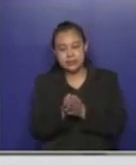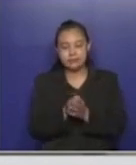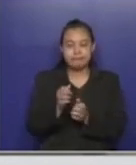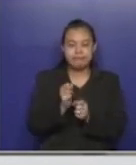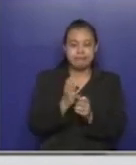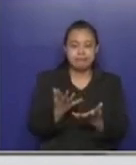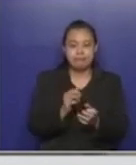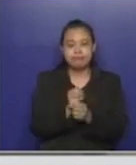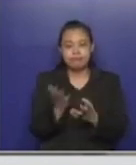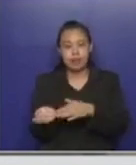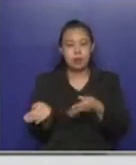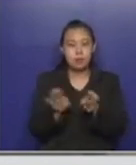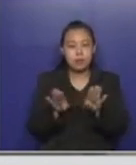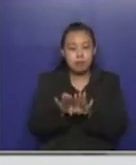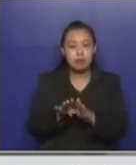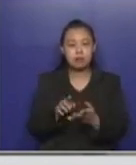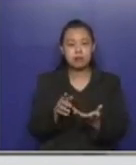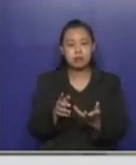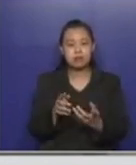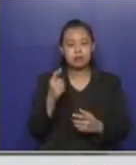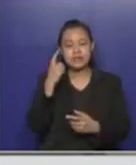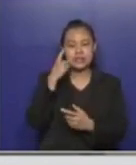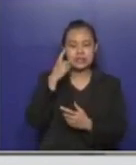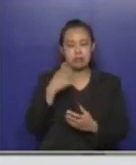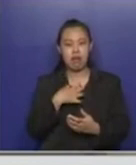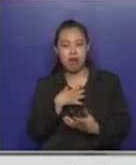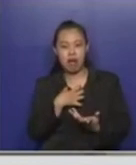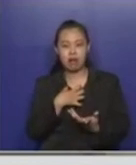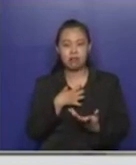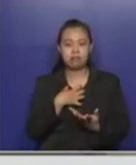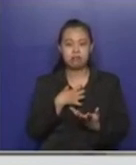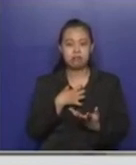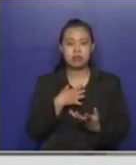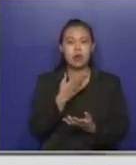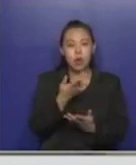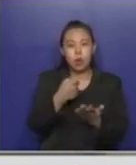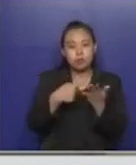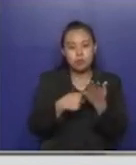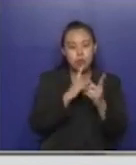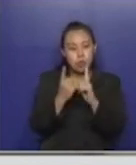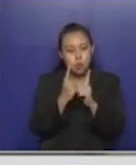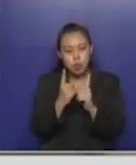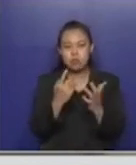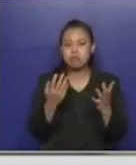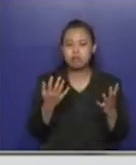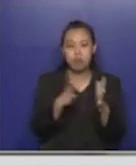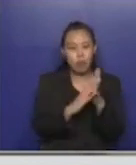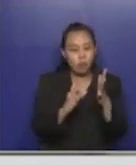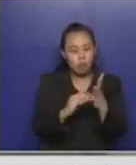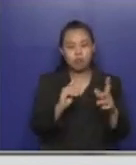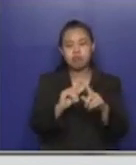การหรือเปล่าเขาไม่ได้มีอารมณ์หรือมีความต้องการอยากจะไปขอคำปรึกษาหรือว่าอบรมในเรื่องอย่